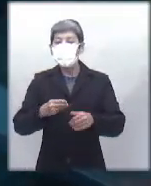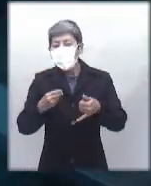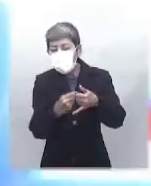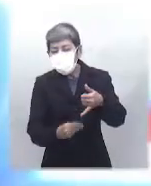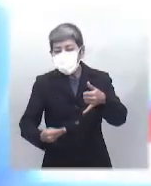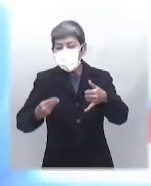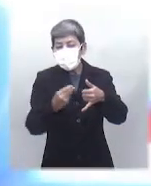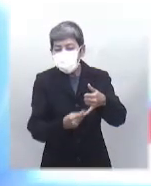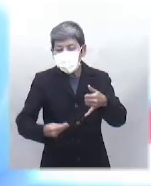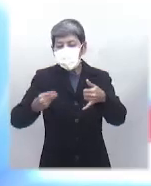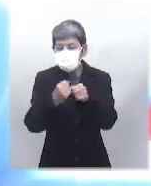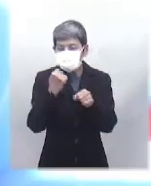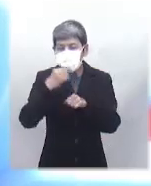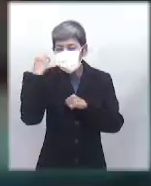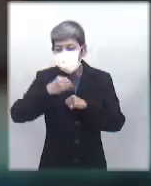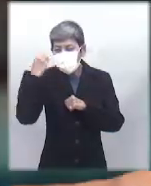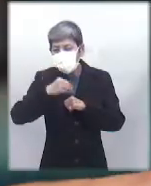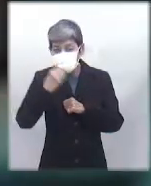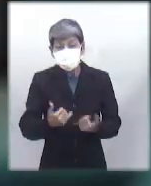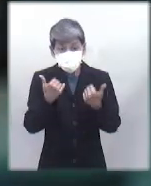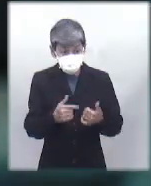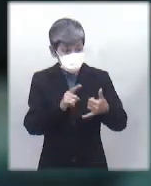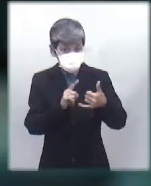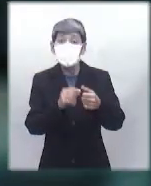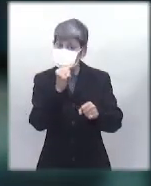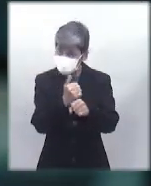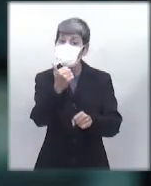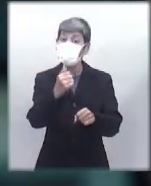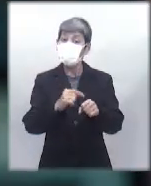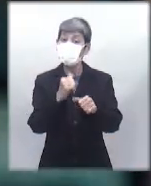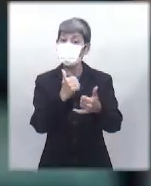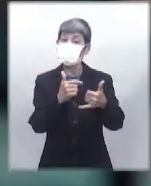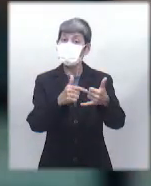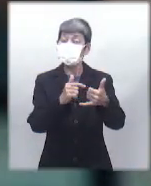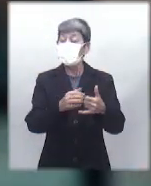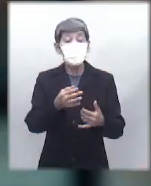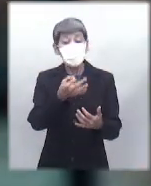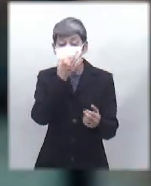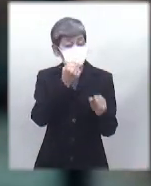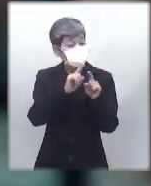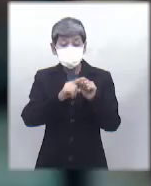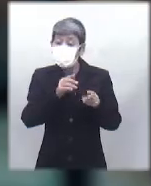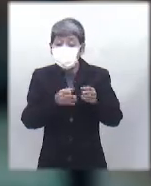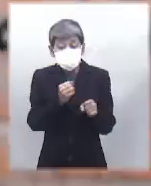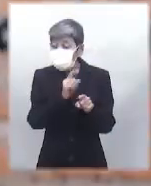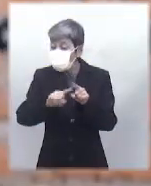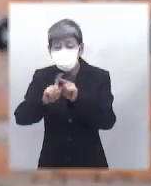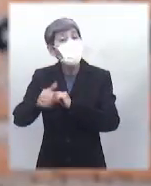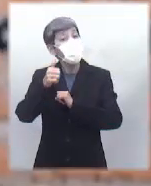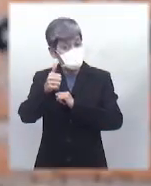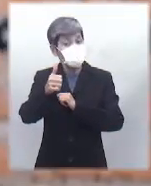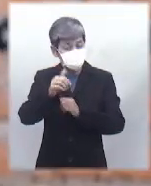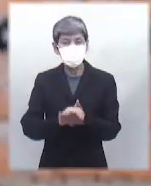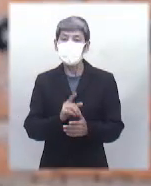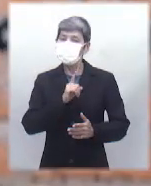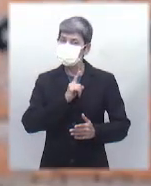ทำนู่นทำนี่อะไรต่างๆเนี่ยทุกวันนี้มันก็สามารถที่จะทำอะไรหลายๆเรื่องได้นะครับ